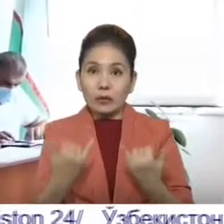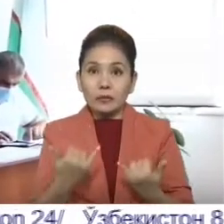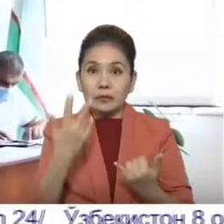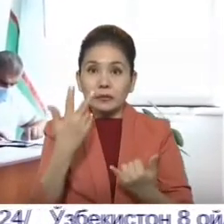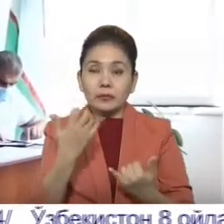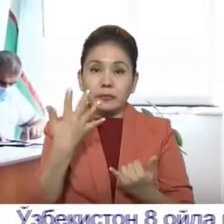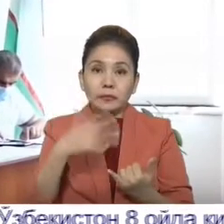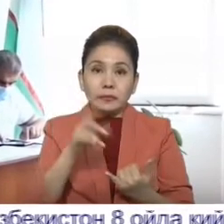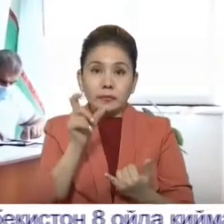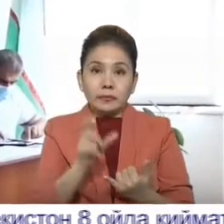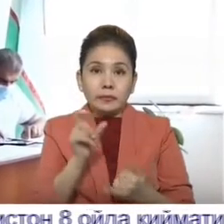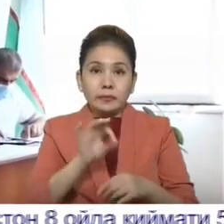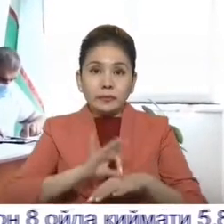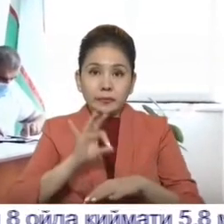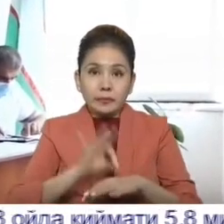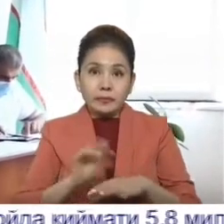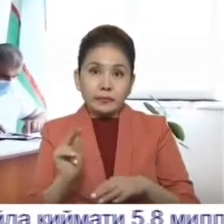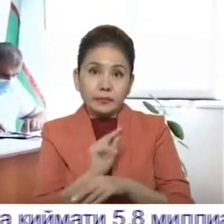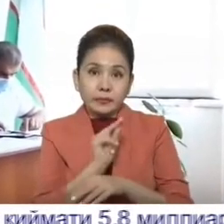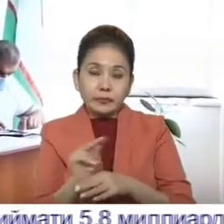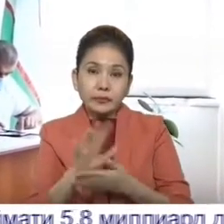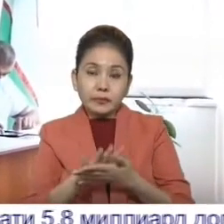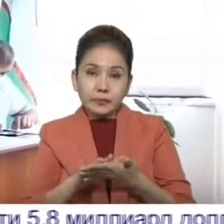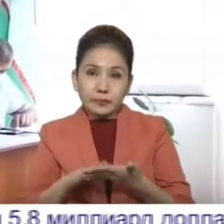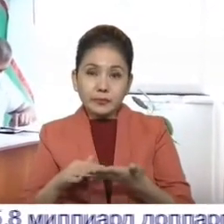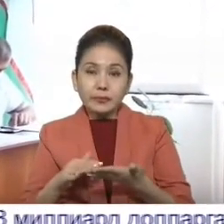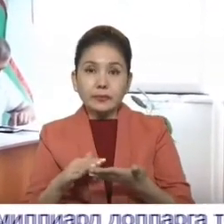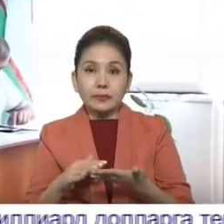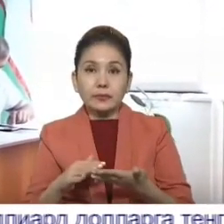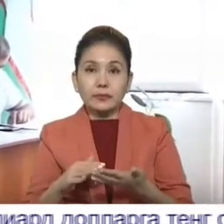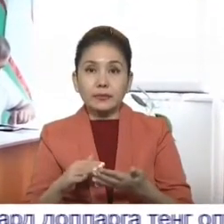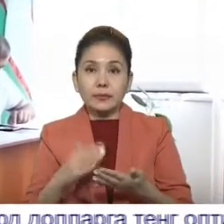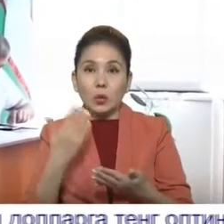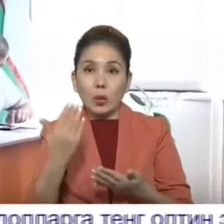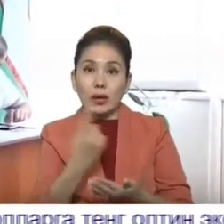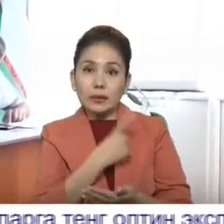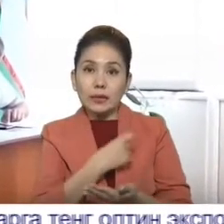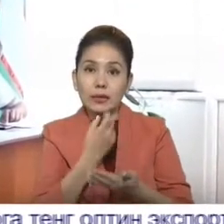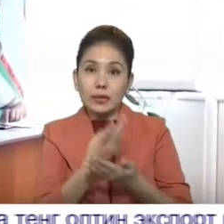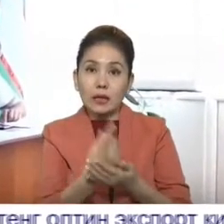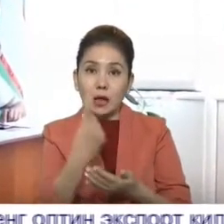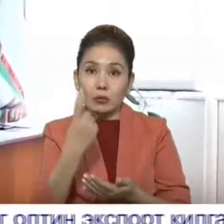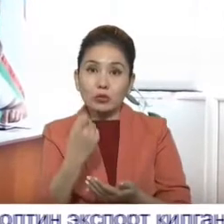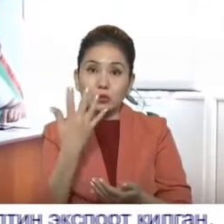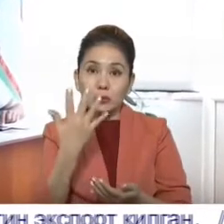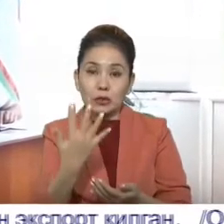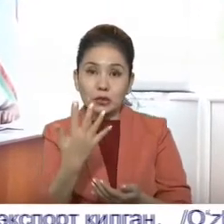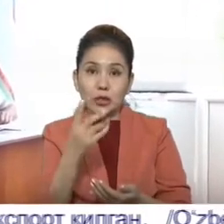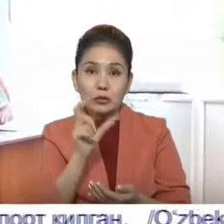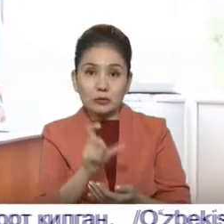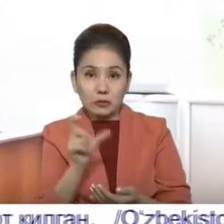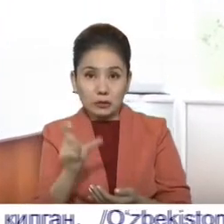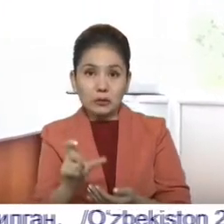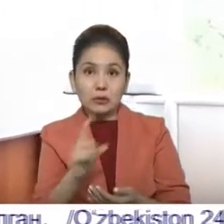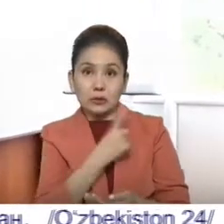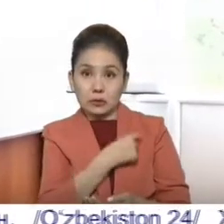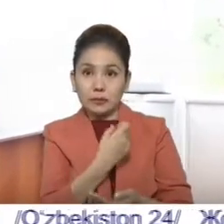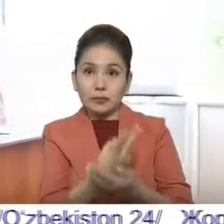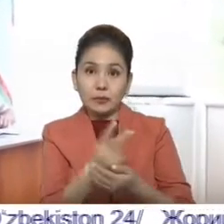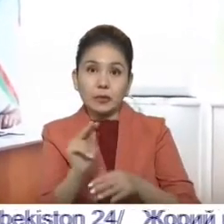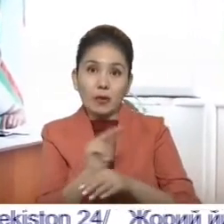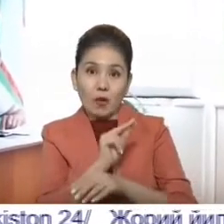150 nafar bemorimiz hozirgi kunda davolanyapti. Bularni statsionar sharoitida 105 ta bemorimiz statsionar sharoitda